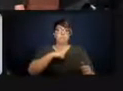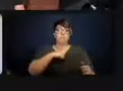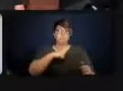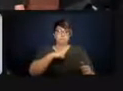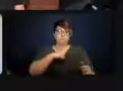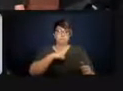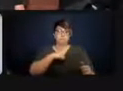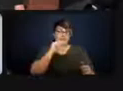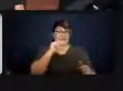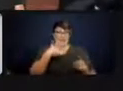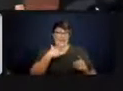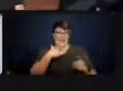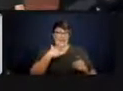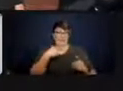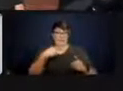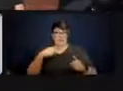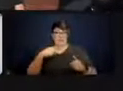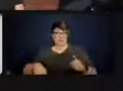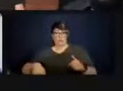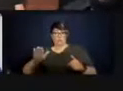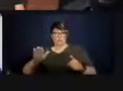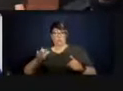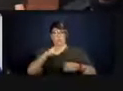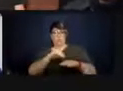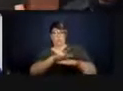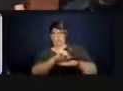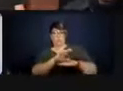sana ni kuwa